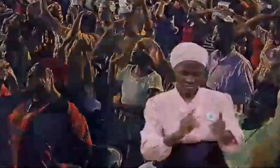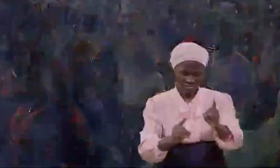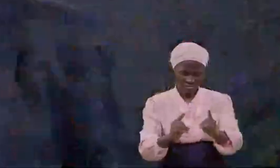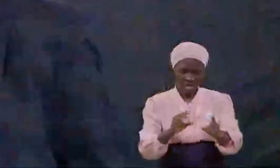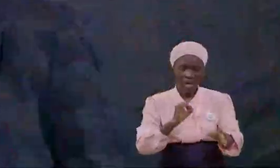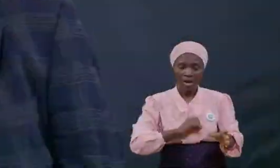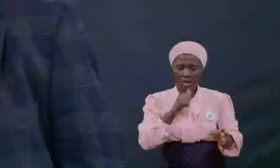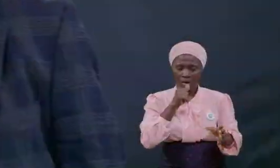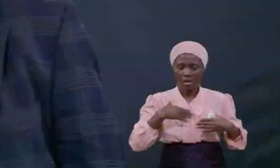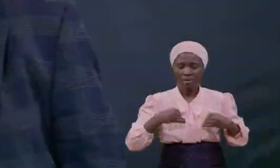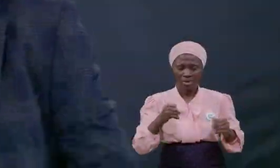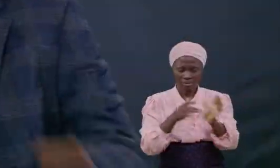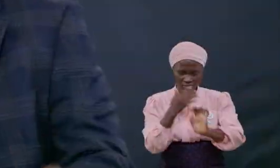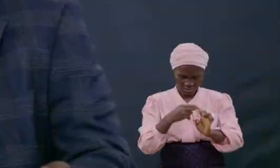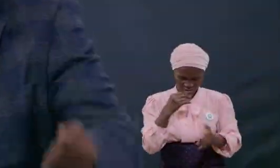Vous êtes délivré.